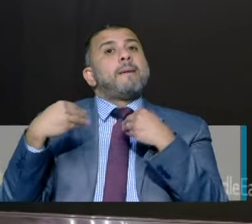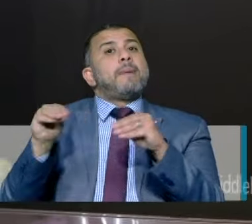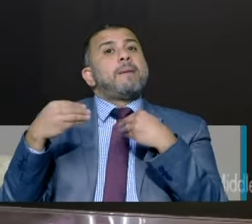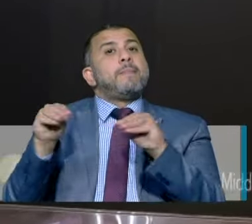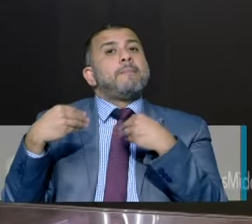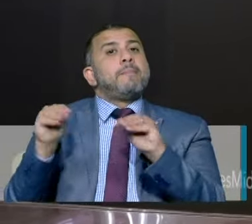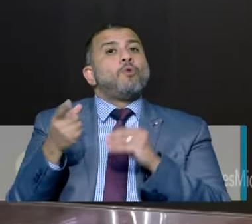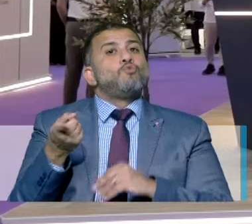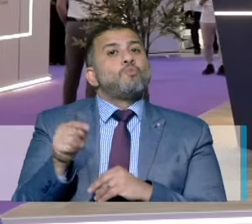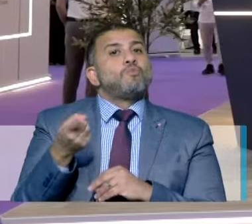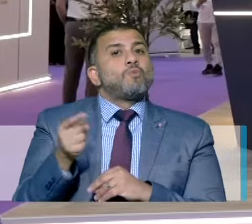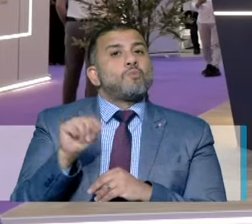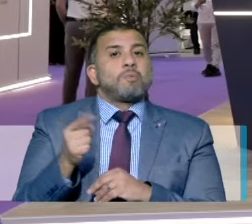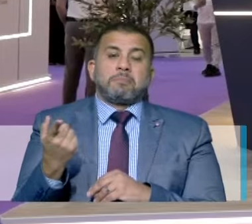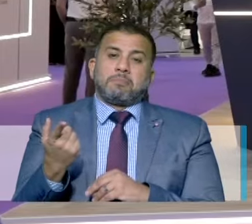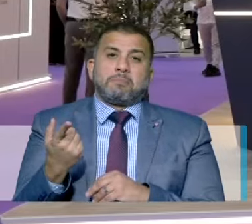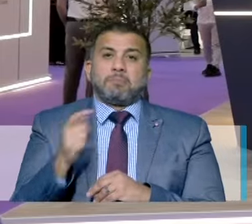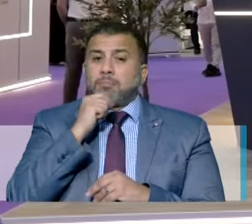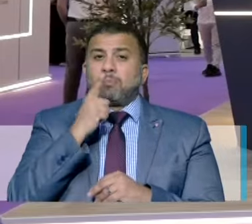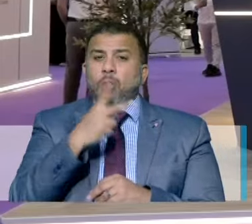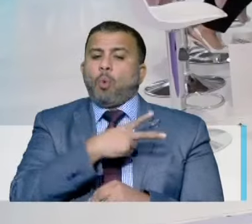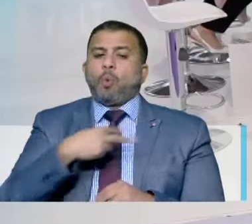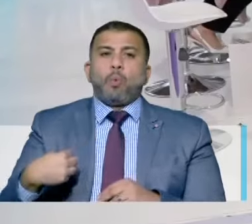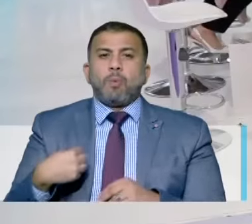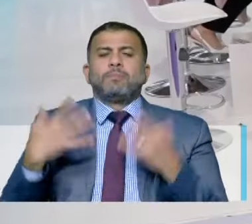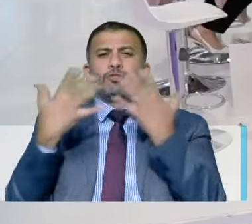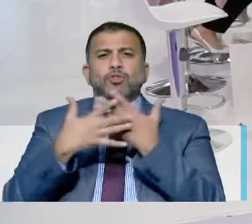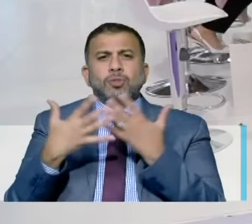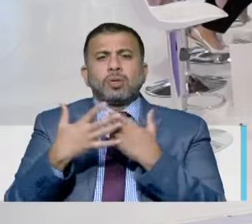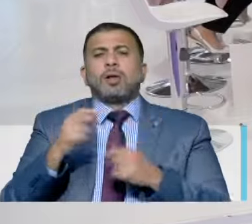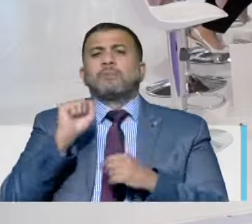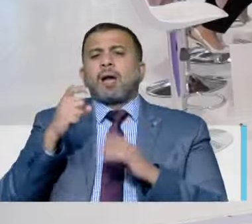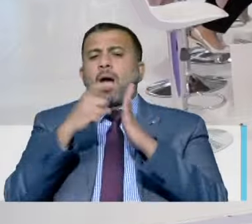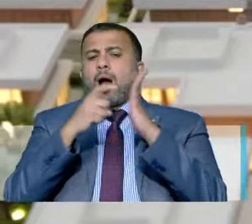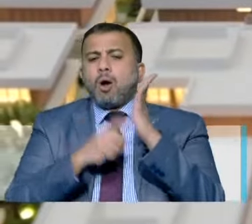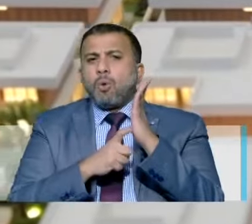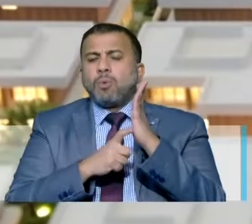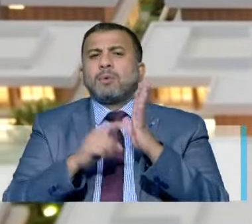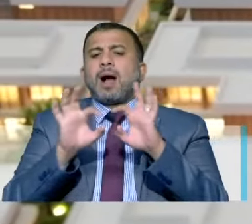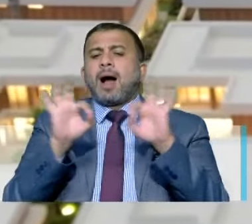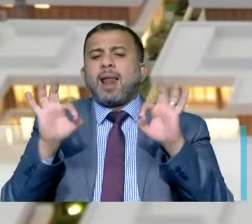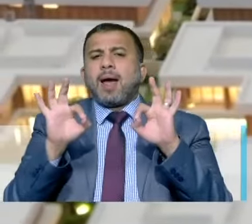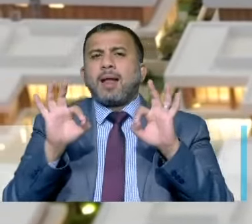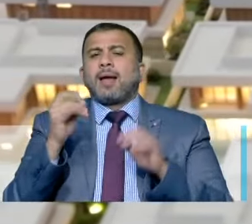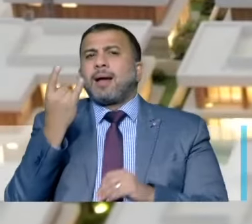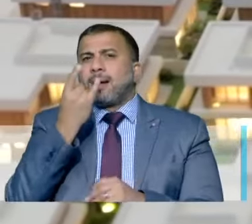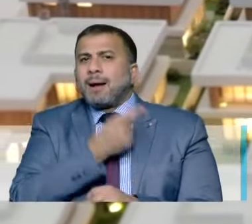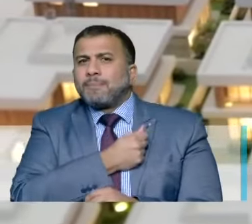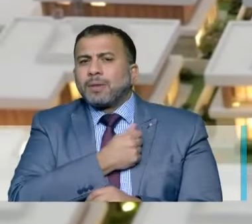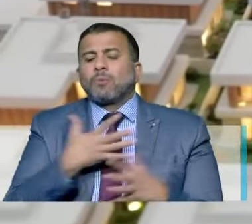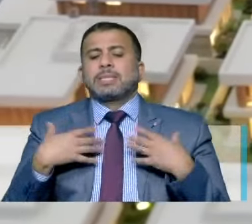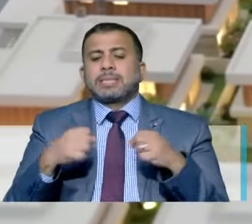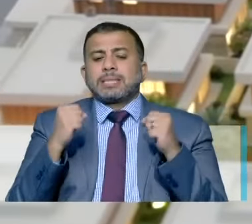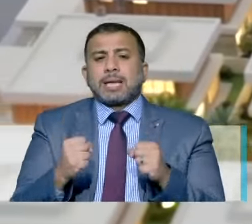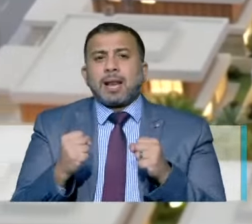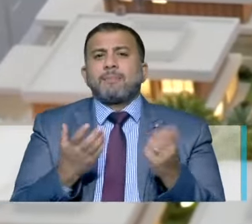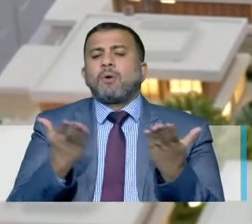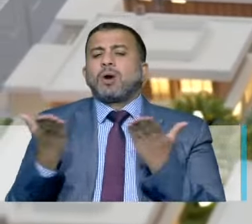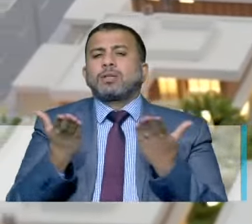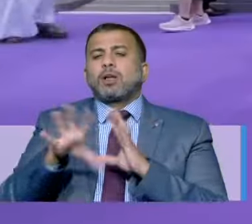فيه أيضاً عدد من الجهات الحكومية وشركات الخدمات القانونية والحلول الأمنية والأمن والسلامة